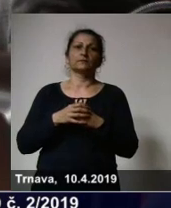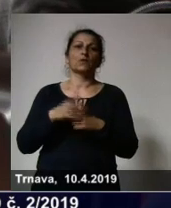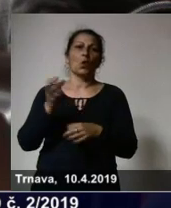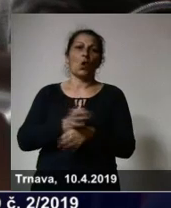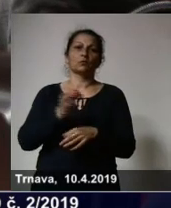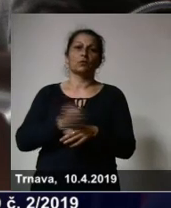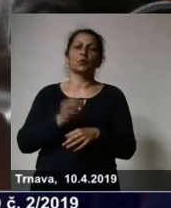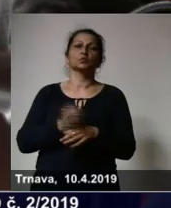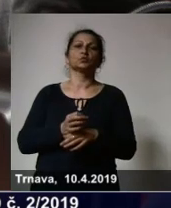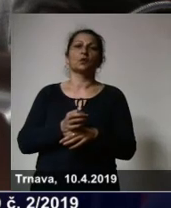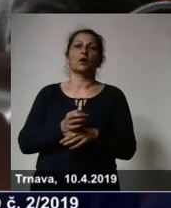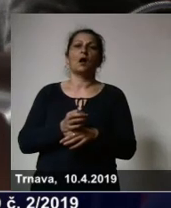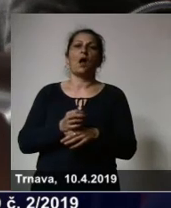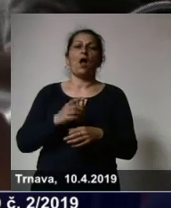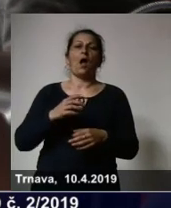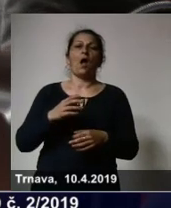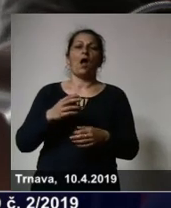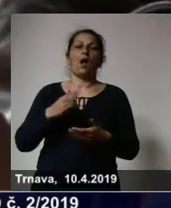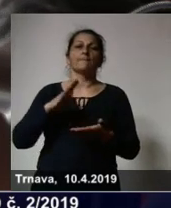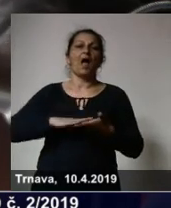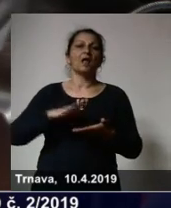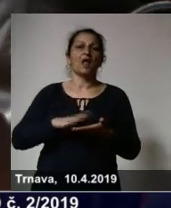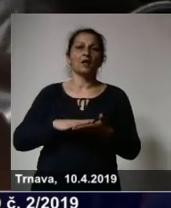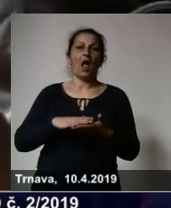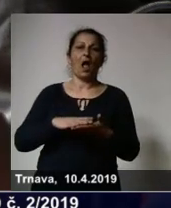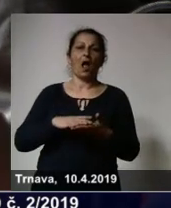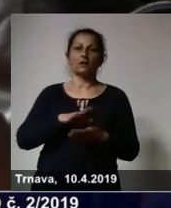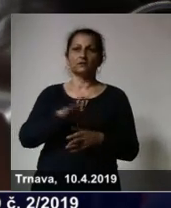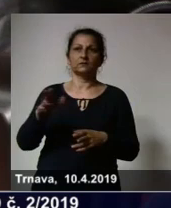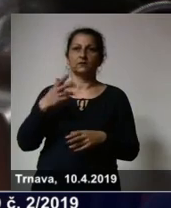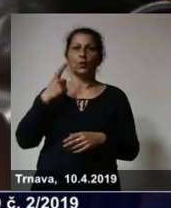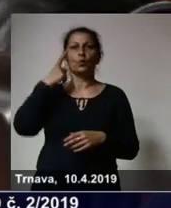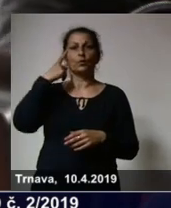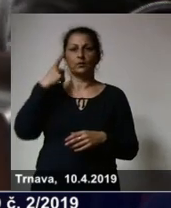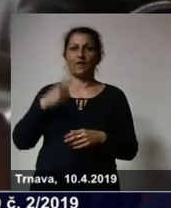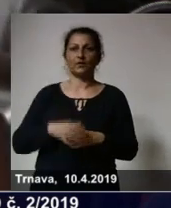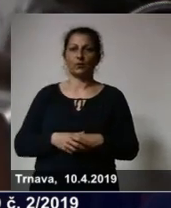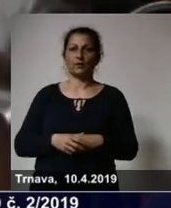odporúča tento materiál zobrať na vedomie. Otváram k tomuto bodu rozpravu.